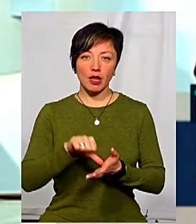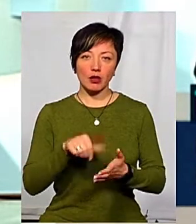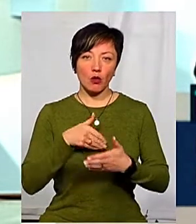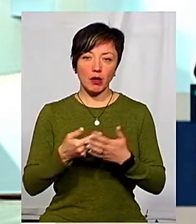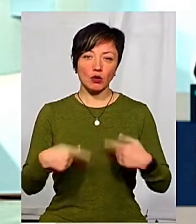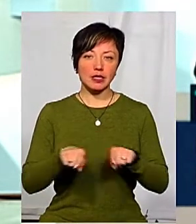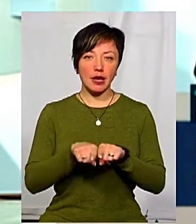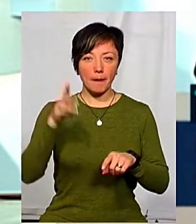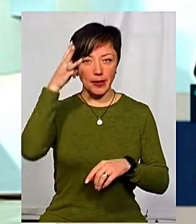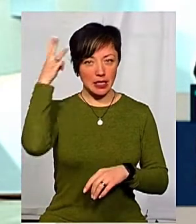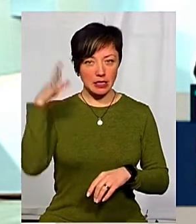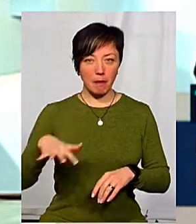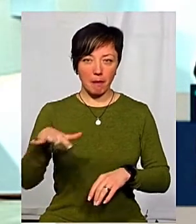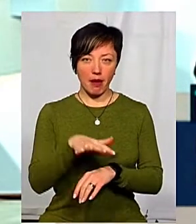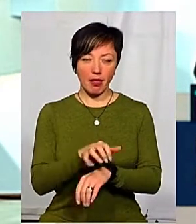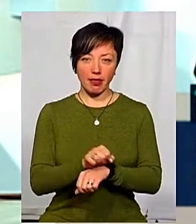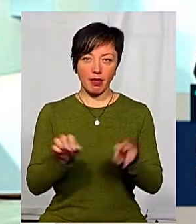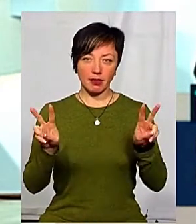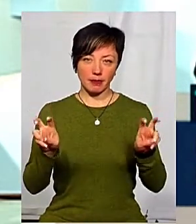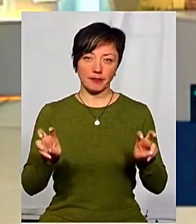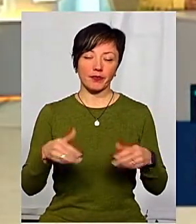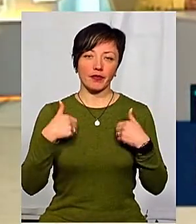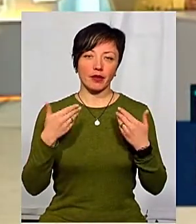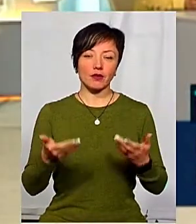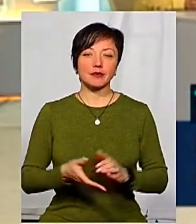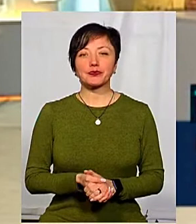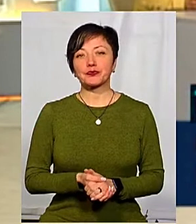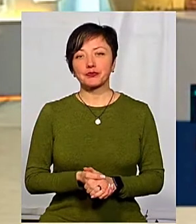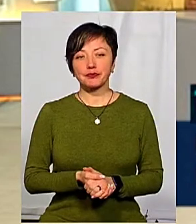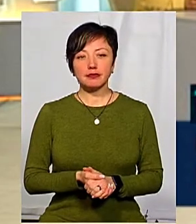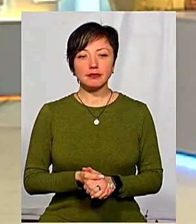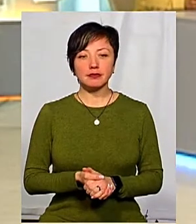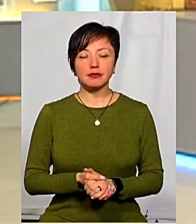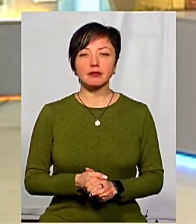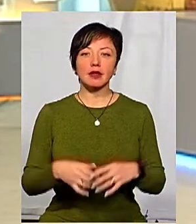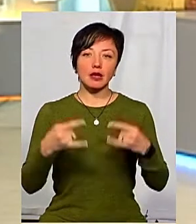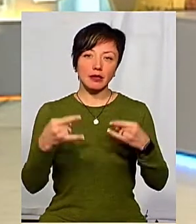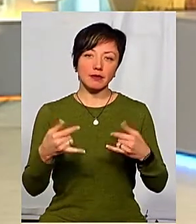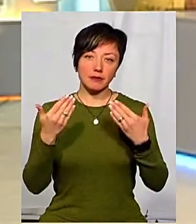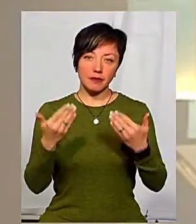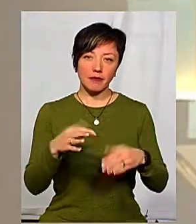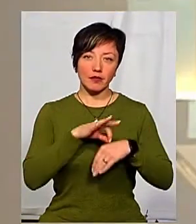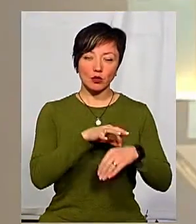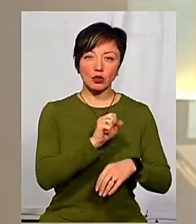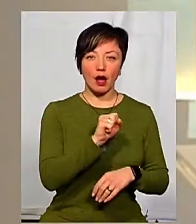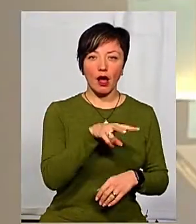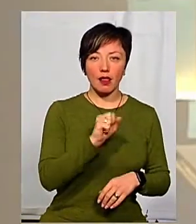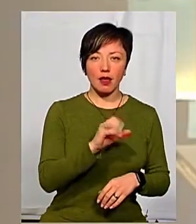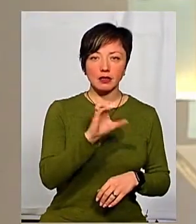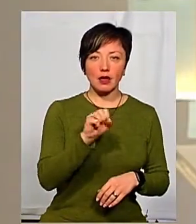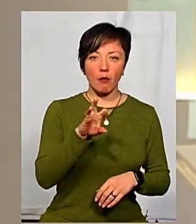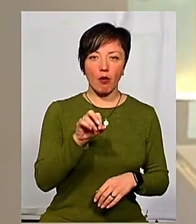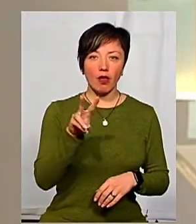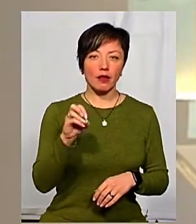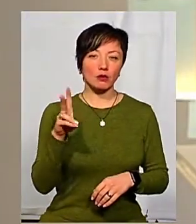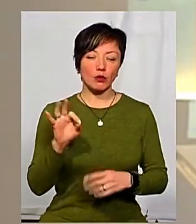громадської організації «Хмельницький Майдан». Вітаю вас, пане. Вітаю. Вікторе. У студії для вас працюють ведуча Алла Самойленко